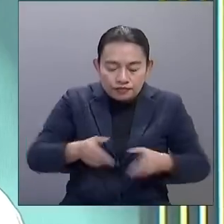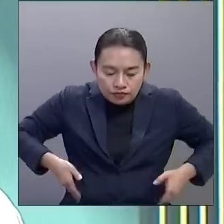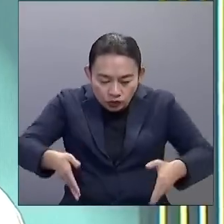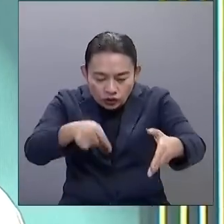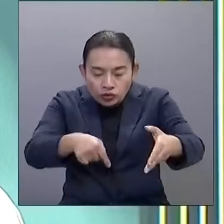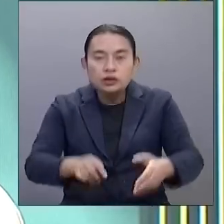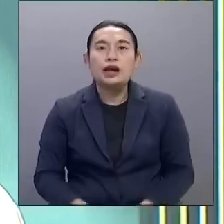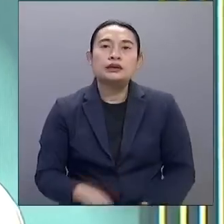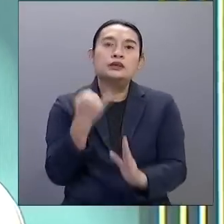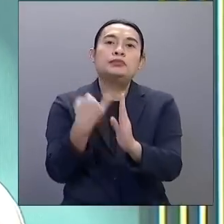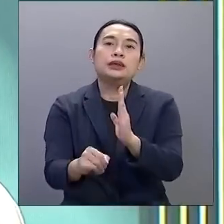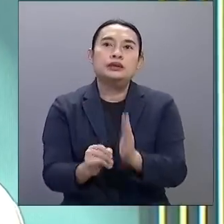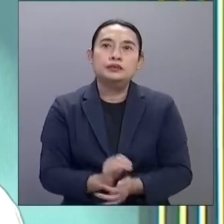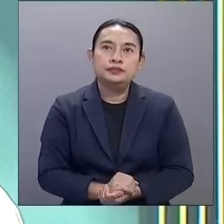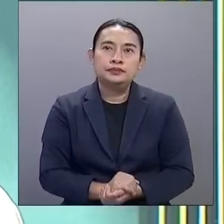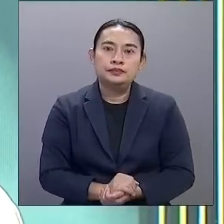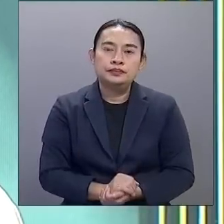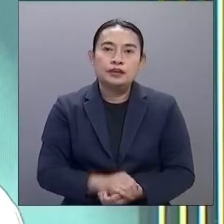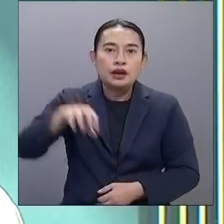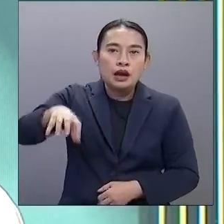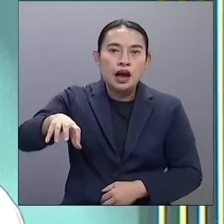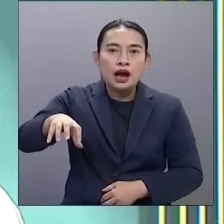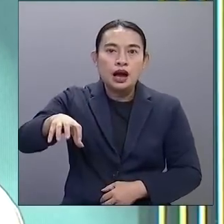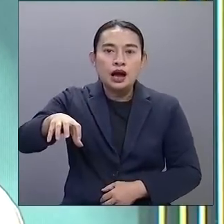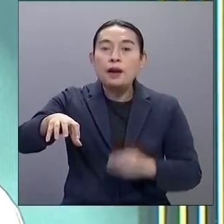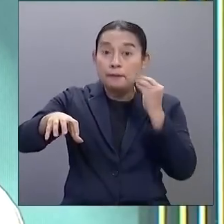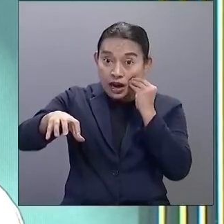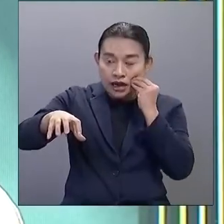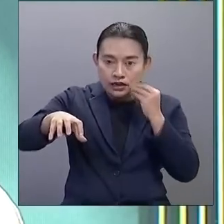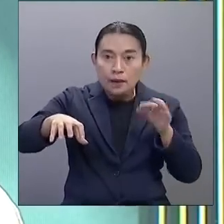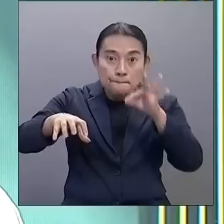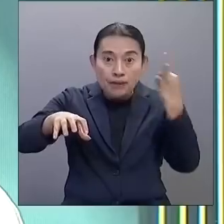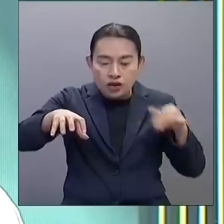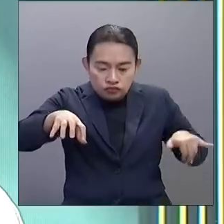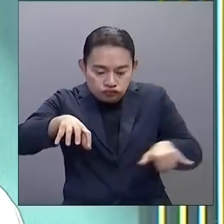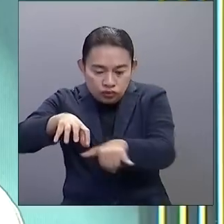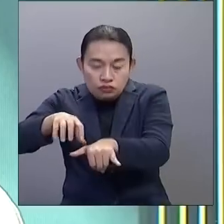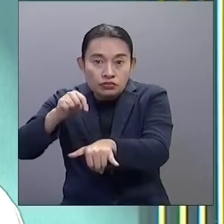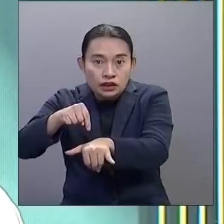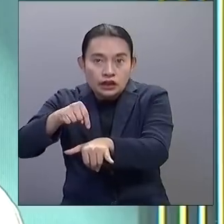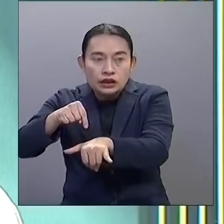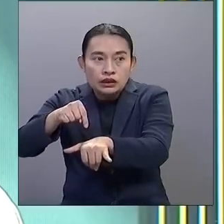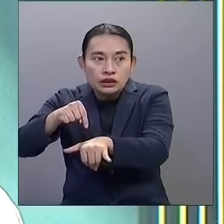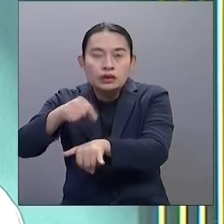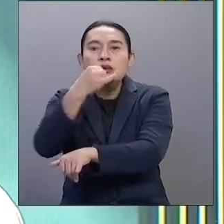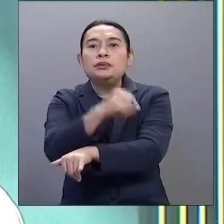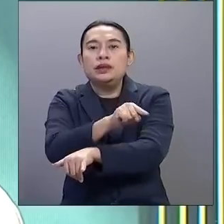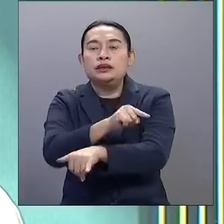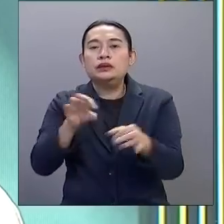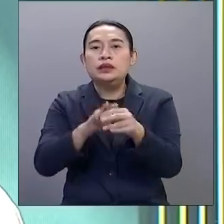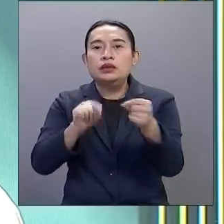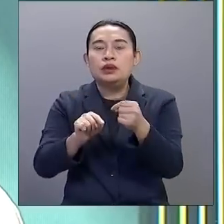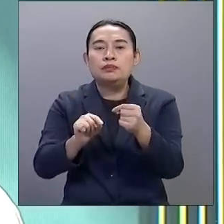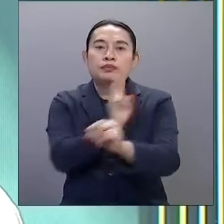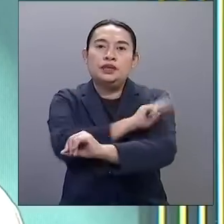ในส่วนที่สองครับถ้าเกิดเข้ามาในบ้านของเอกชนอันนี้ก็จะมีความผิดในเรื่องของพระราชบัญญัติสาธารณสุขนะครับเพราะมันเกี่ยว